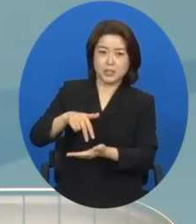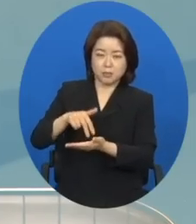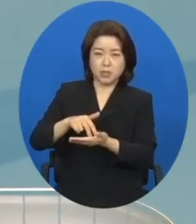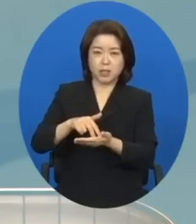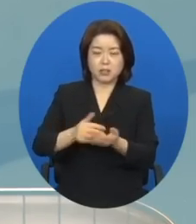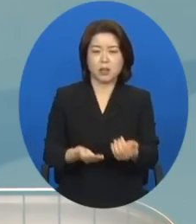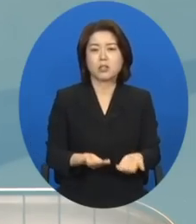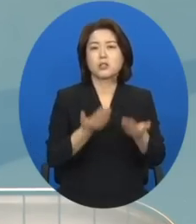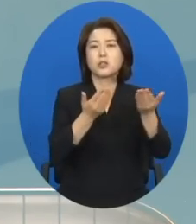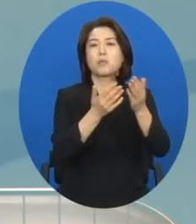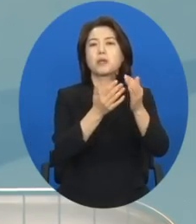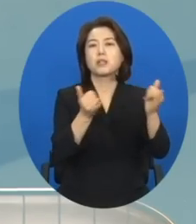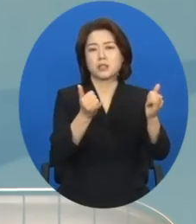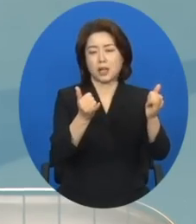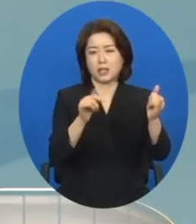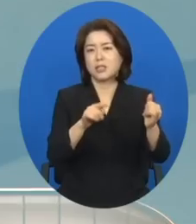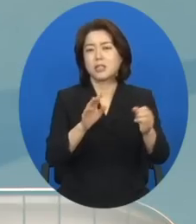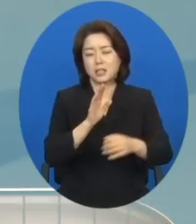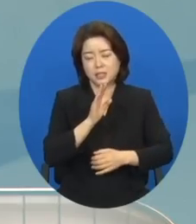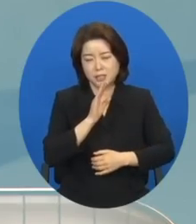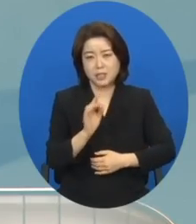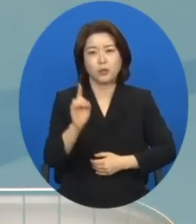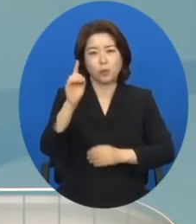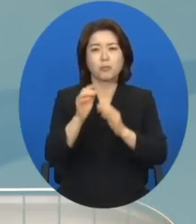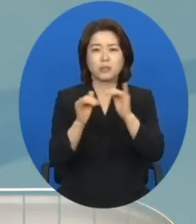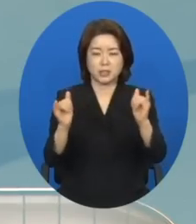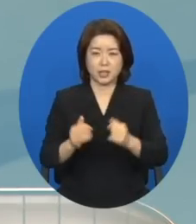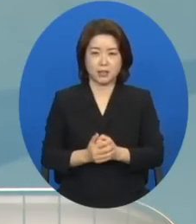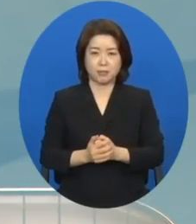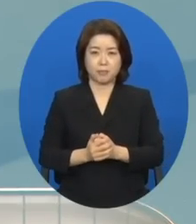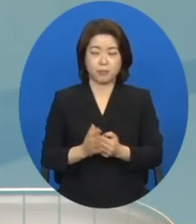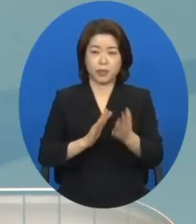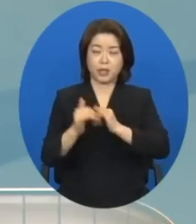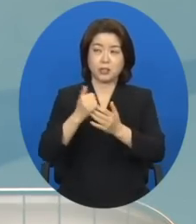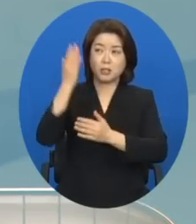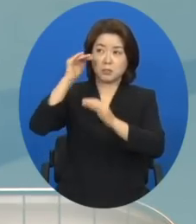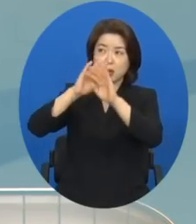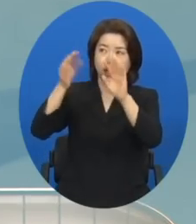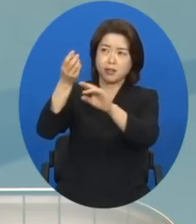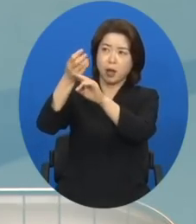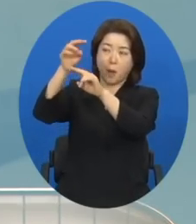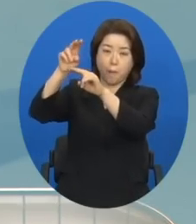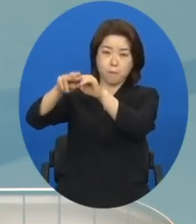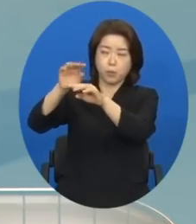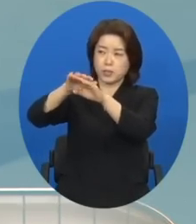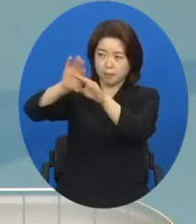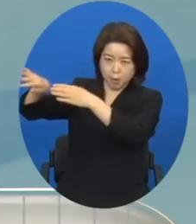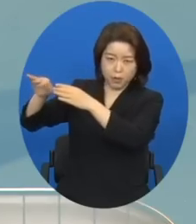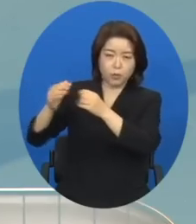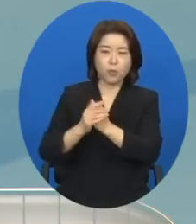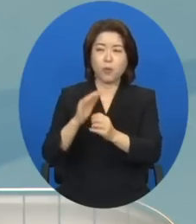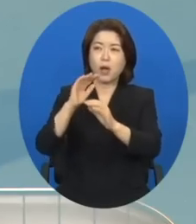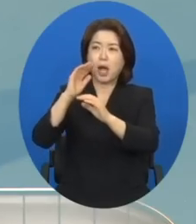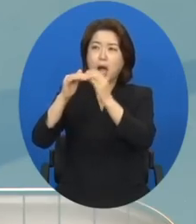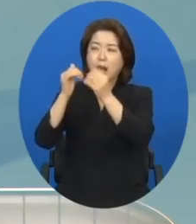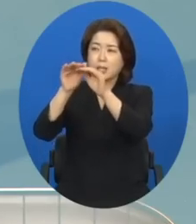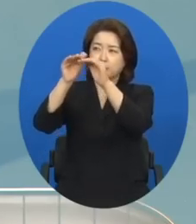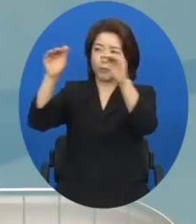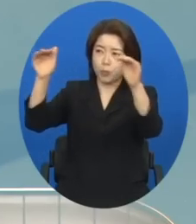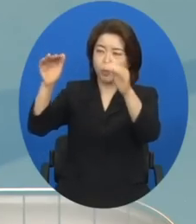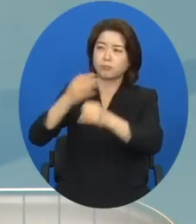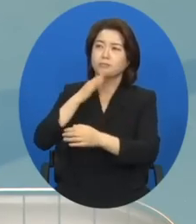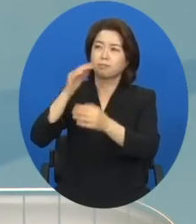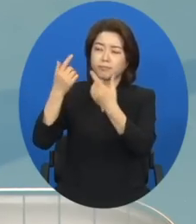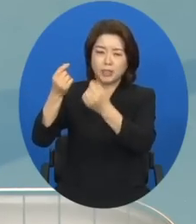것을 보여주시는 거예요. 예수님은 하늘의 보좌를 버리시고 하나님과 동등됨을 당연하게 여기지